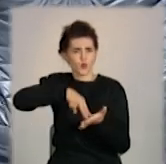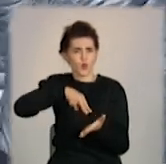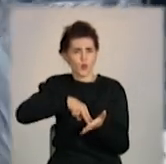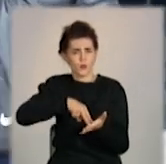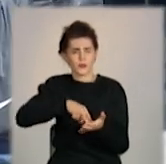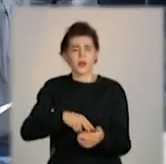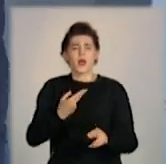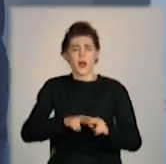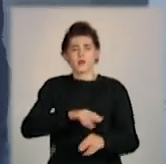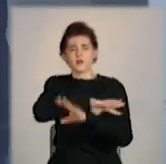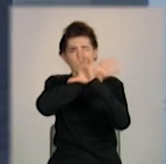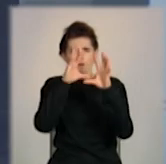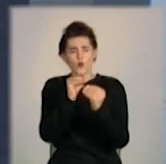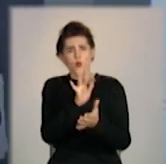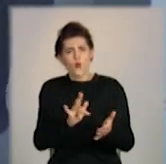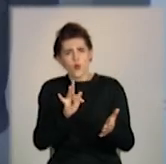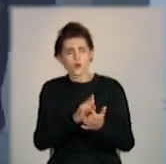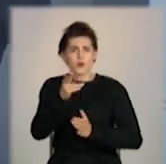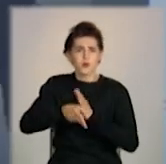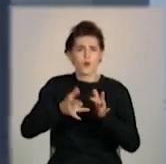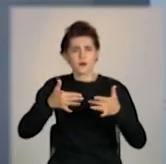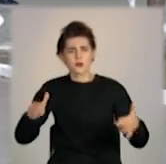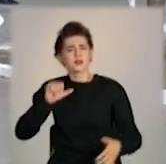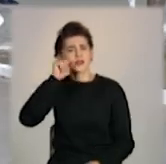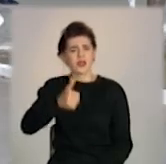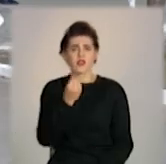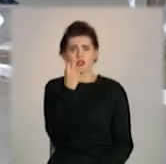пасажирське сполучення між містами буде припинено завтра